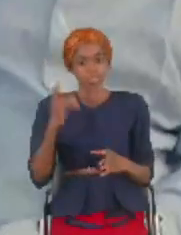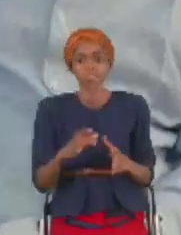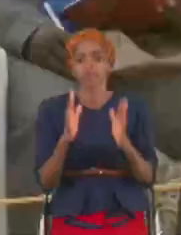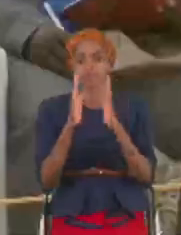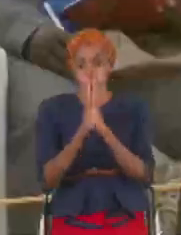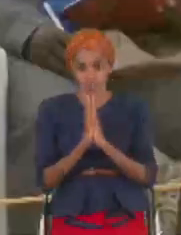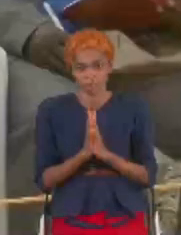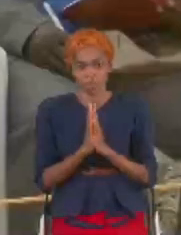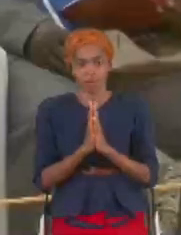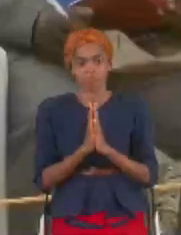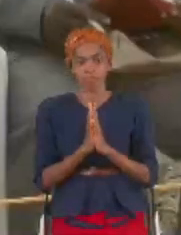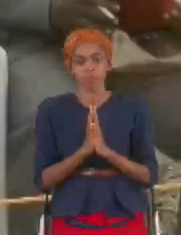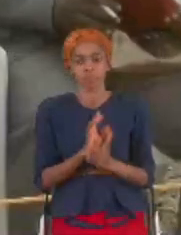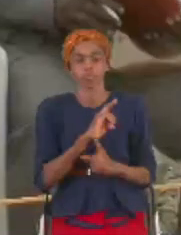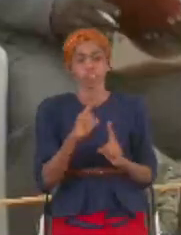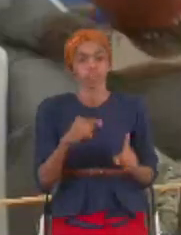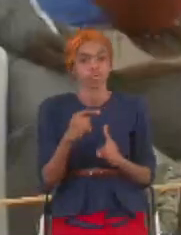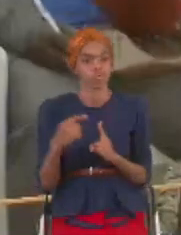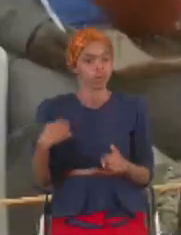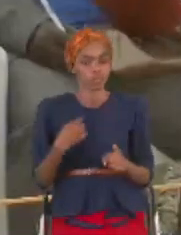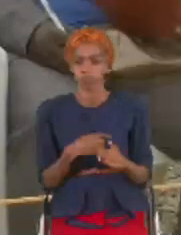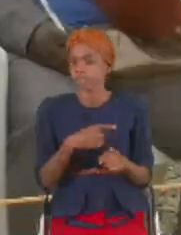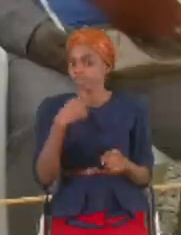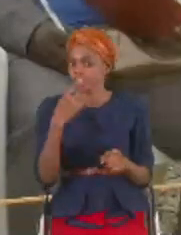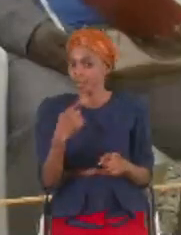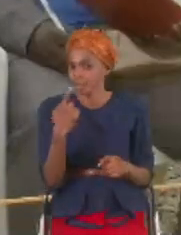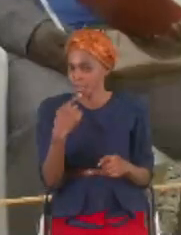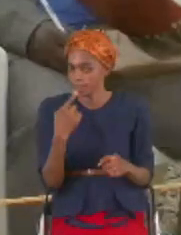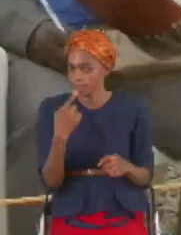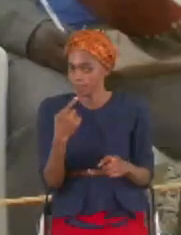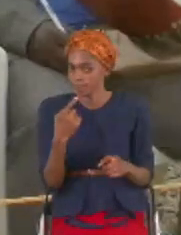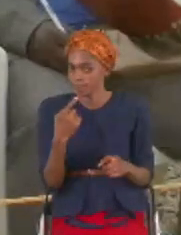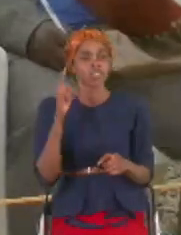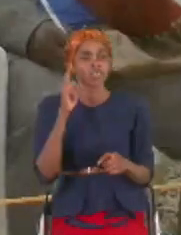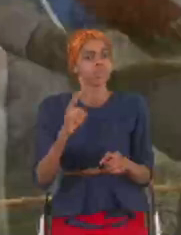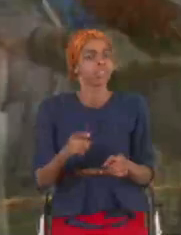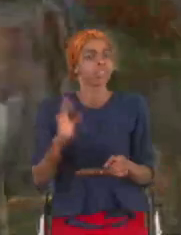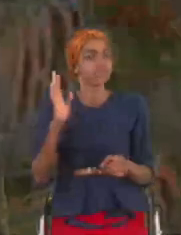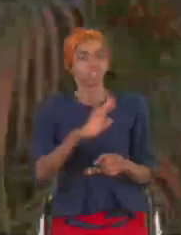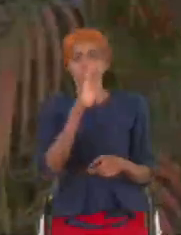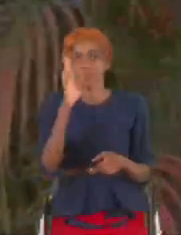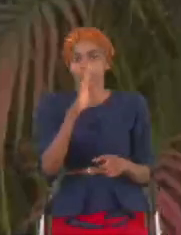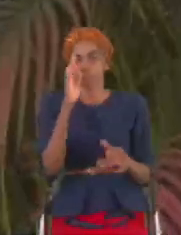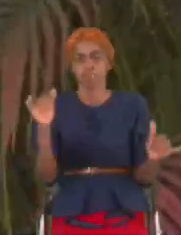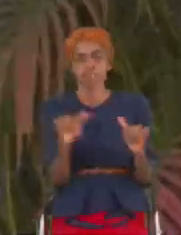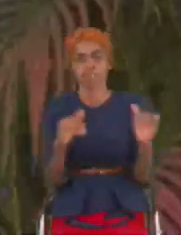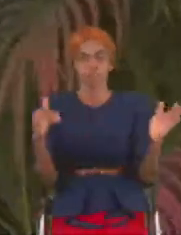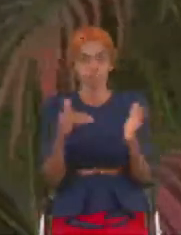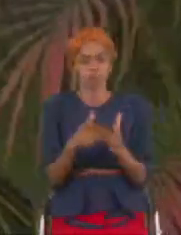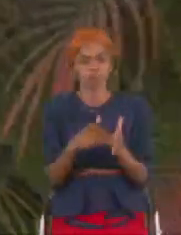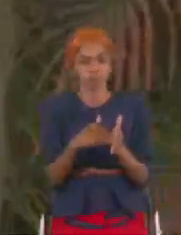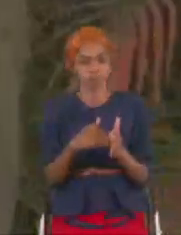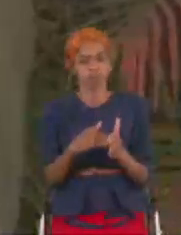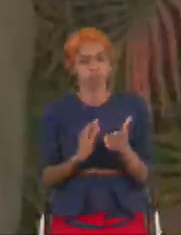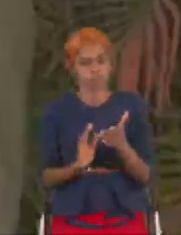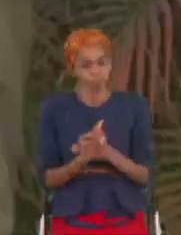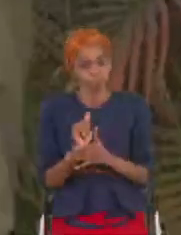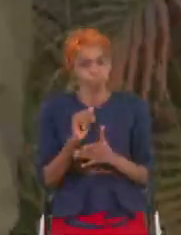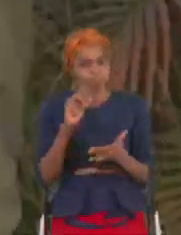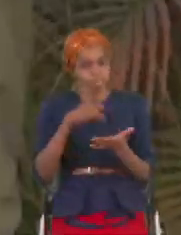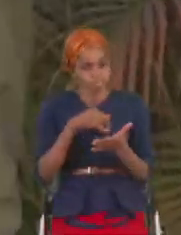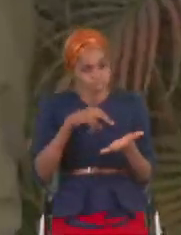amène quand nous disons que tu ne seras plus là mais personne cela veut dire